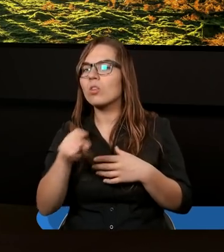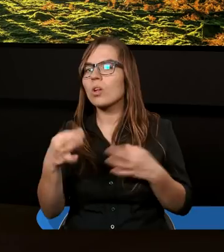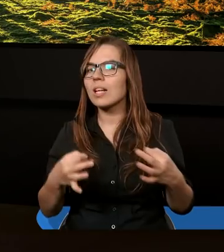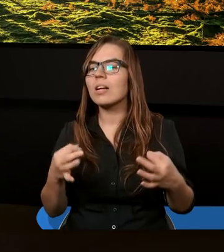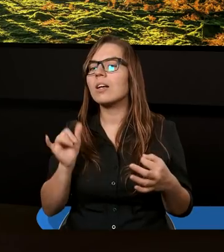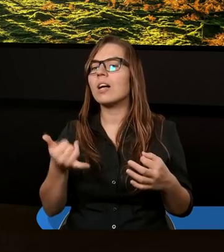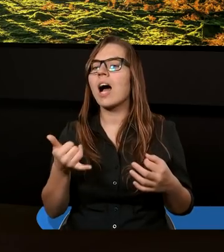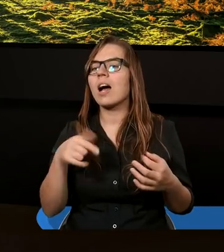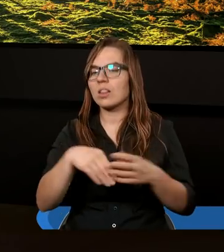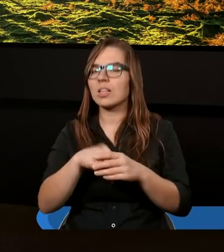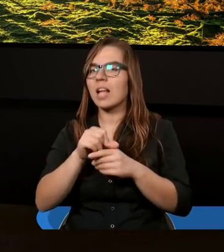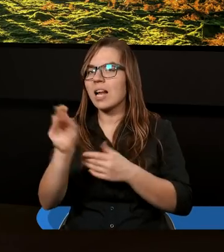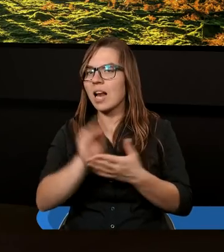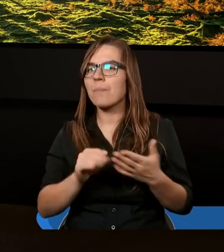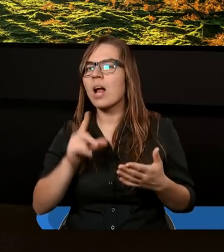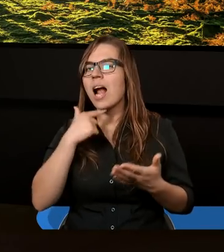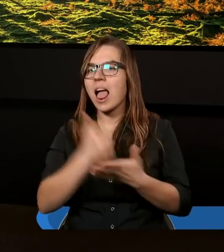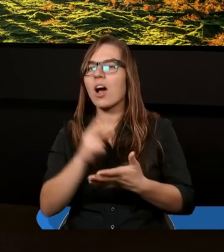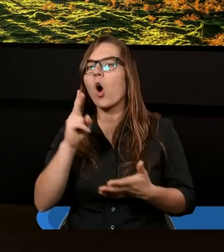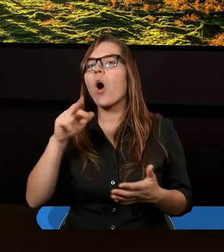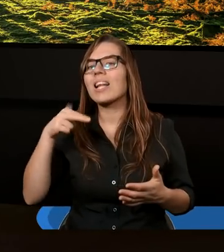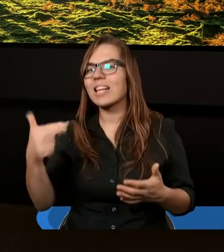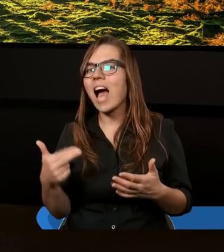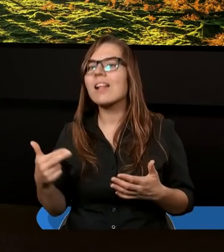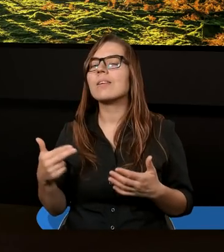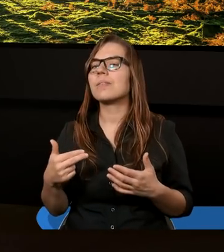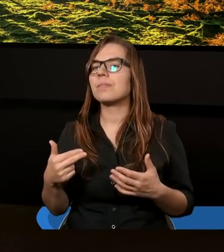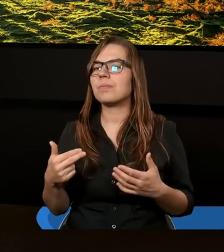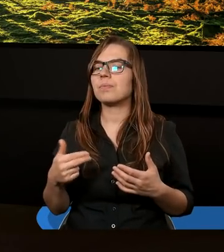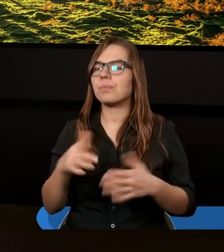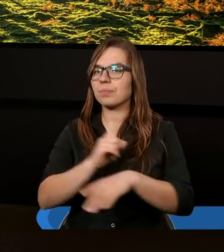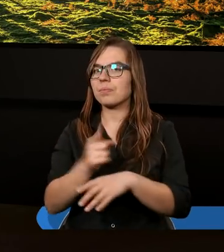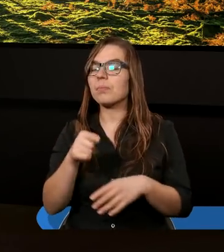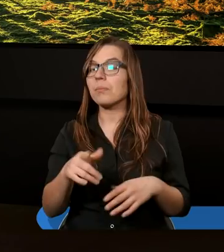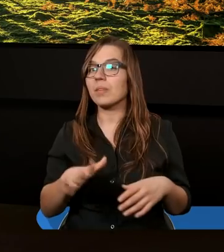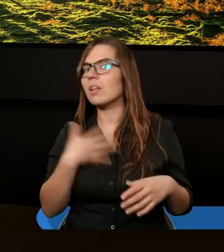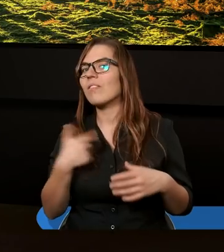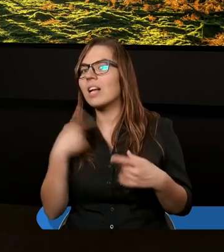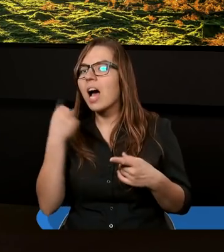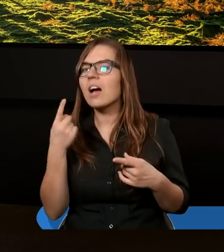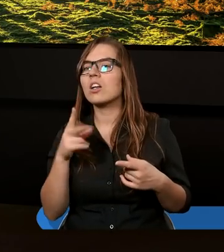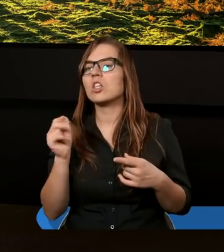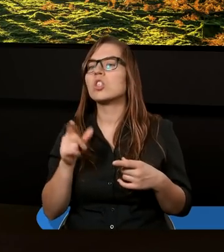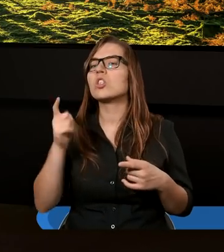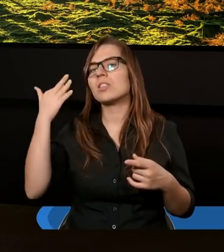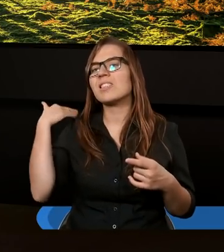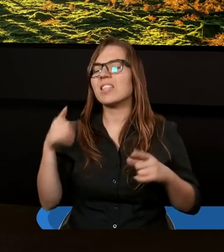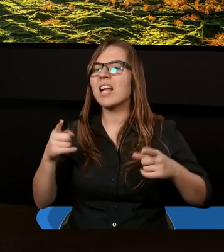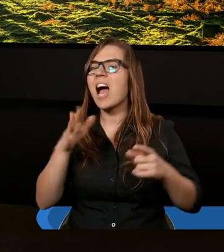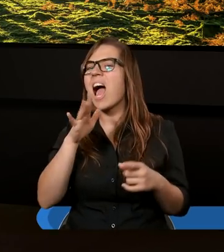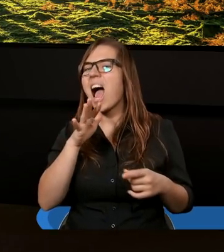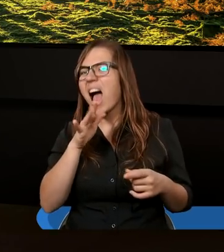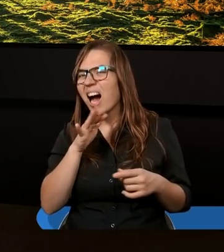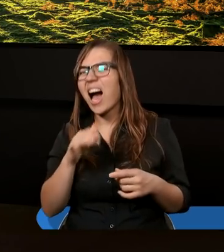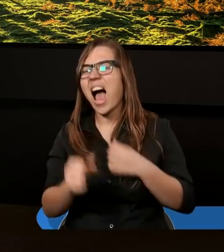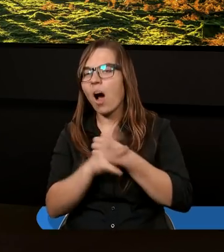jest jednak napisane w liście do Koryntian, że w wyniku tego wydaje się, co się działo w Jerozolimie i w